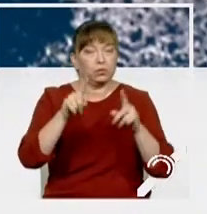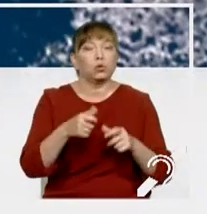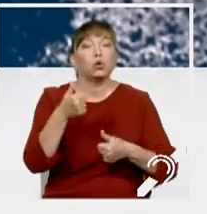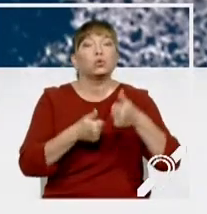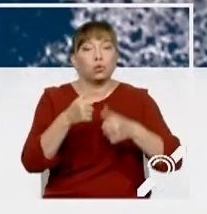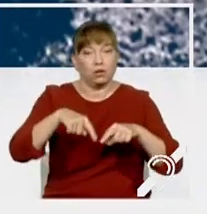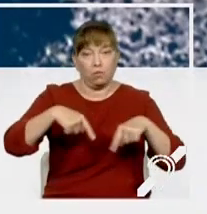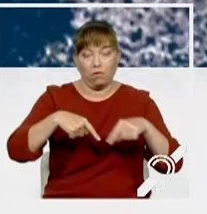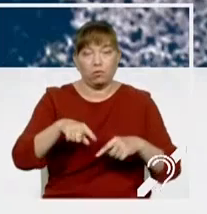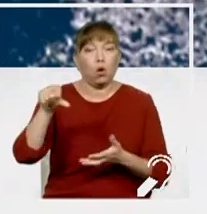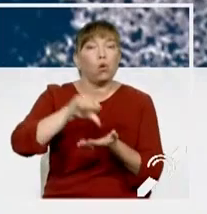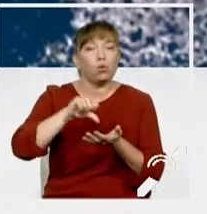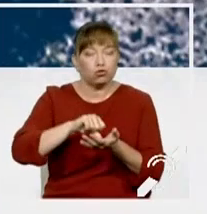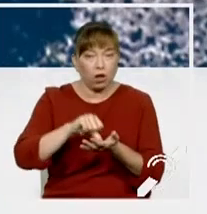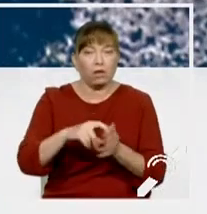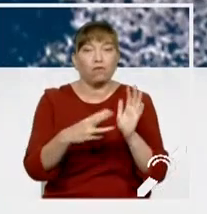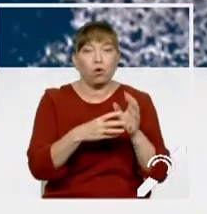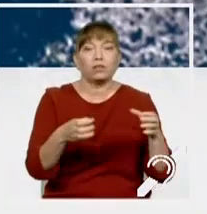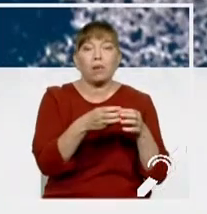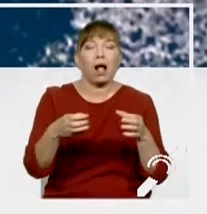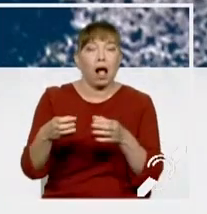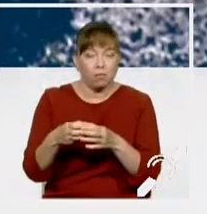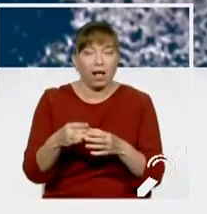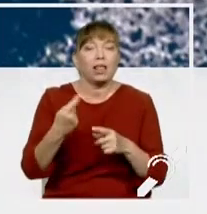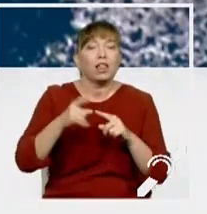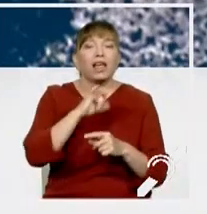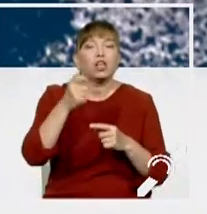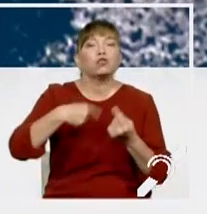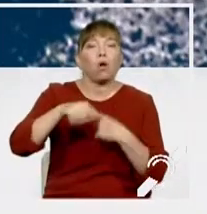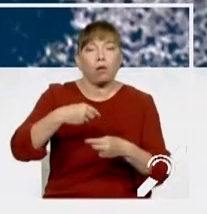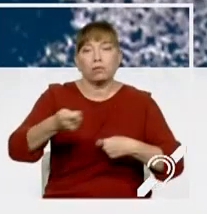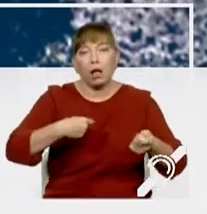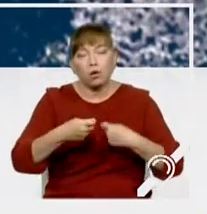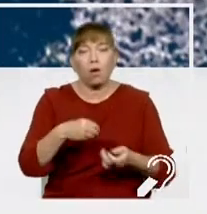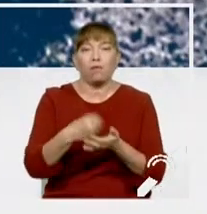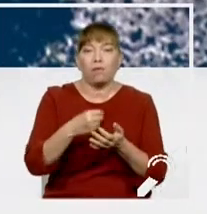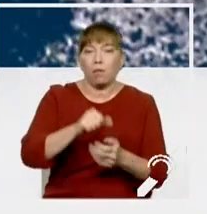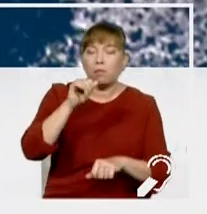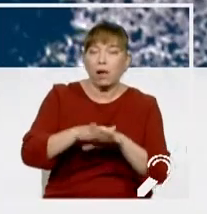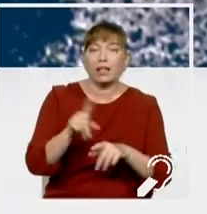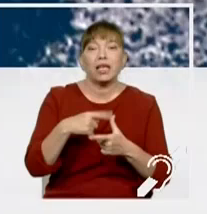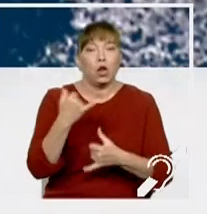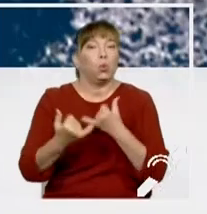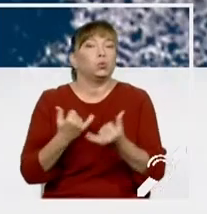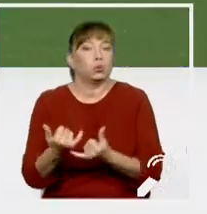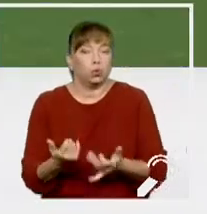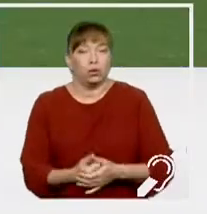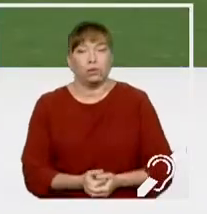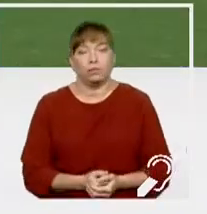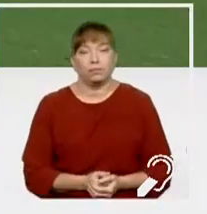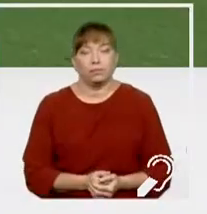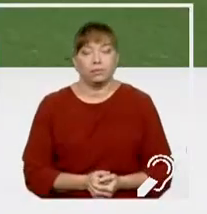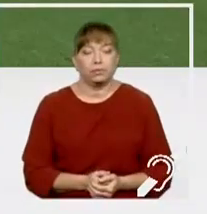de fotbal. Au participat 8 echipe reprezentând companii din comerț, financiar, bancar sau servicii.